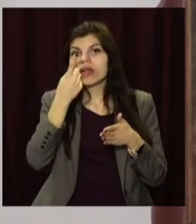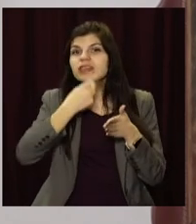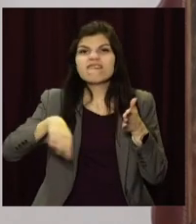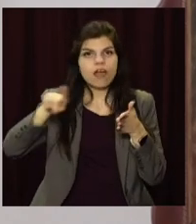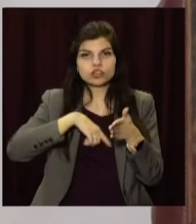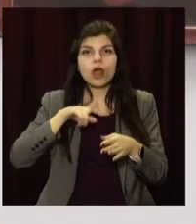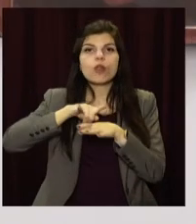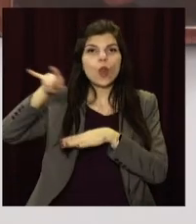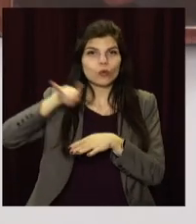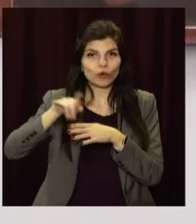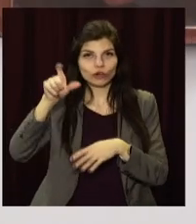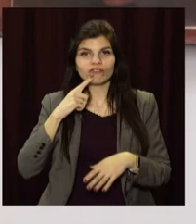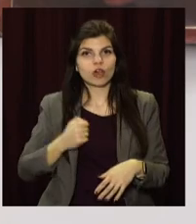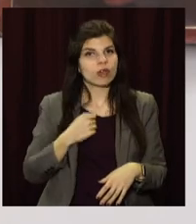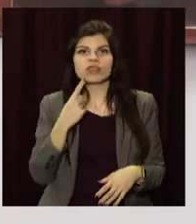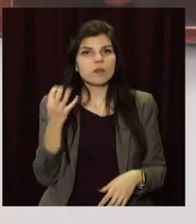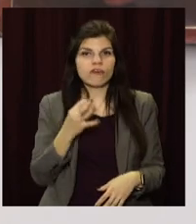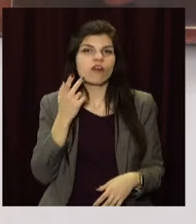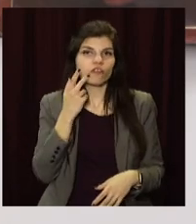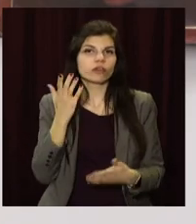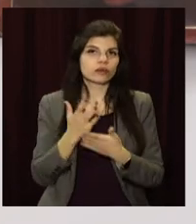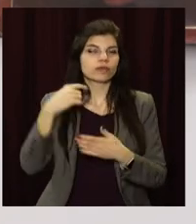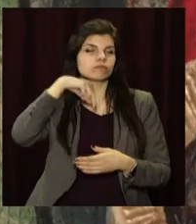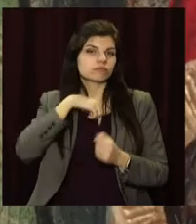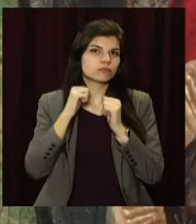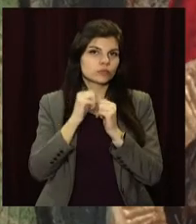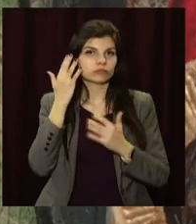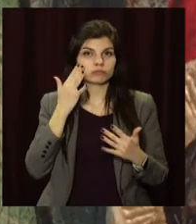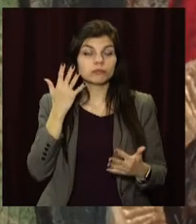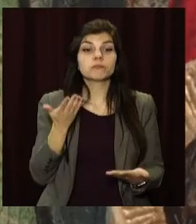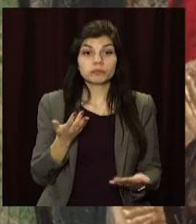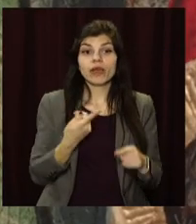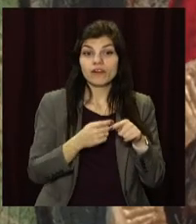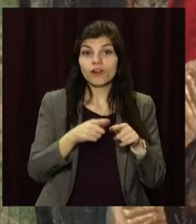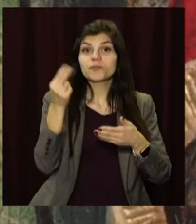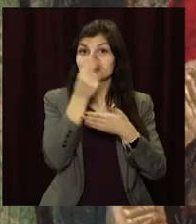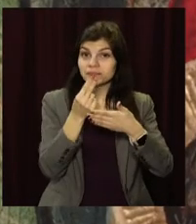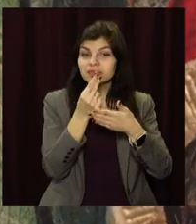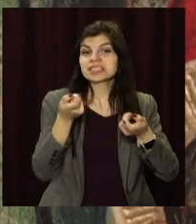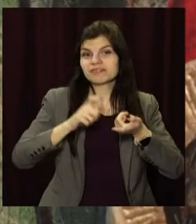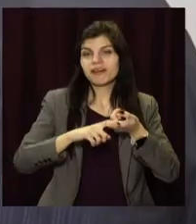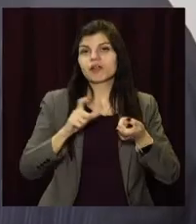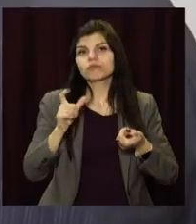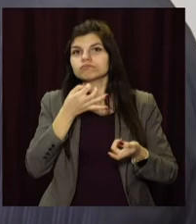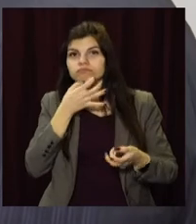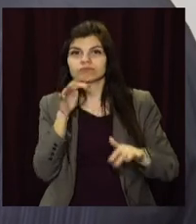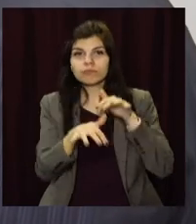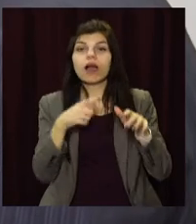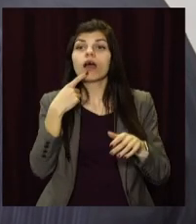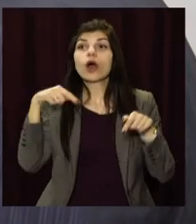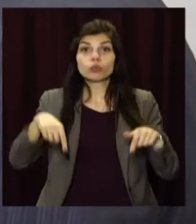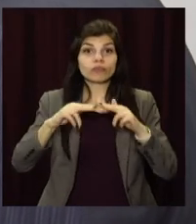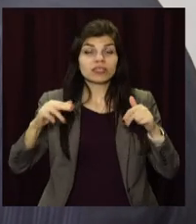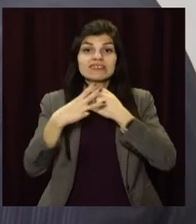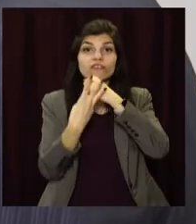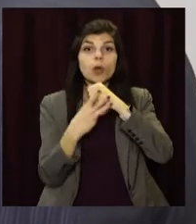льотчиків не буває. Побачити зразки сучасного українського іконопису всі охочі можуть в художньому музеї Дніпра з 18